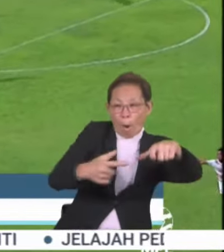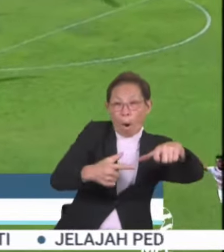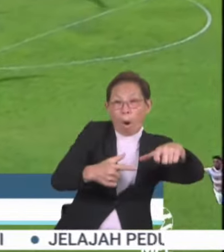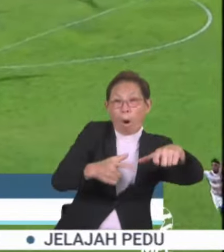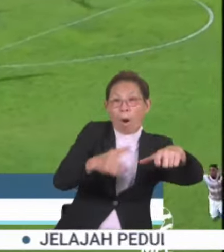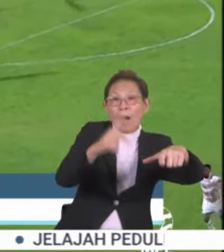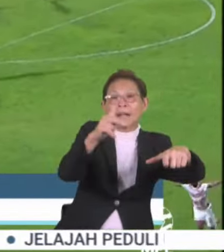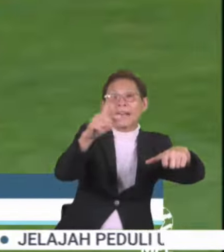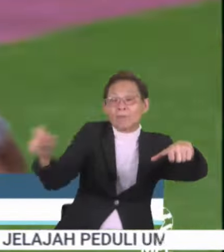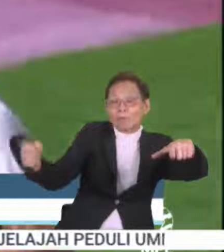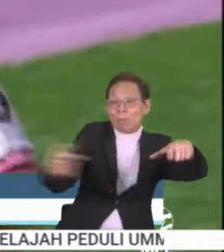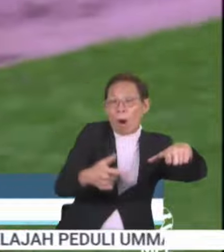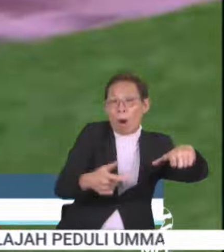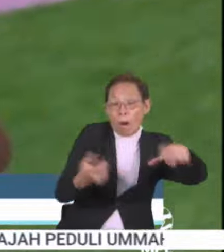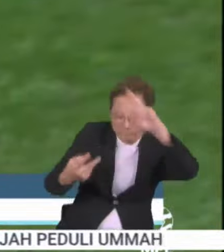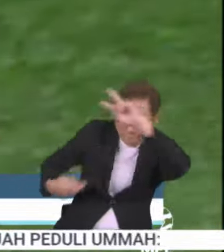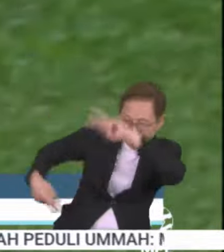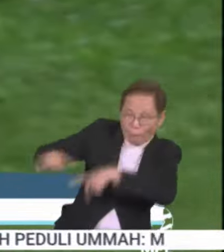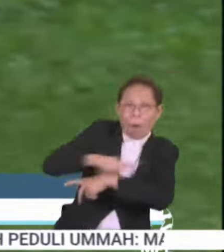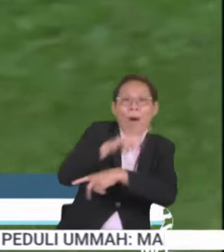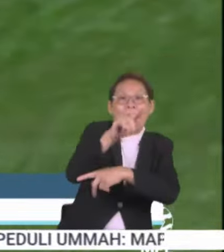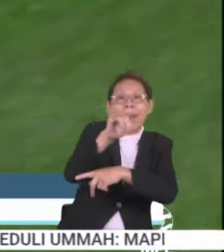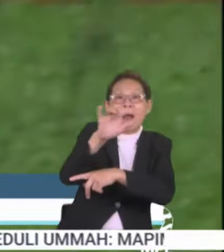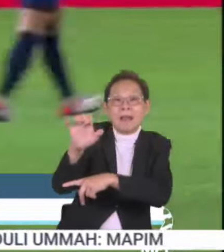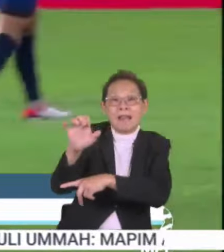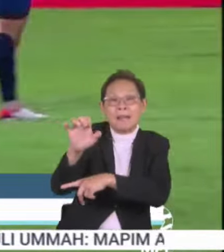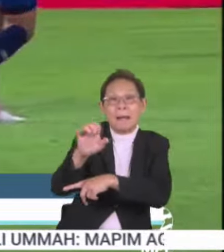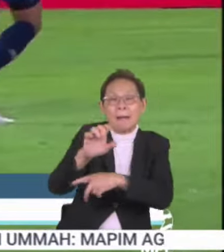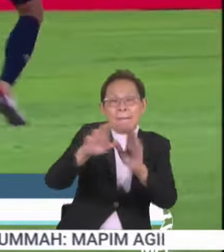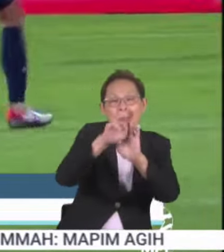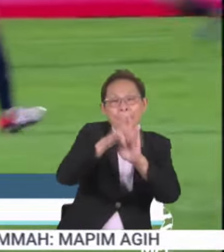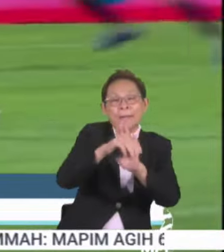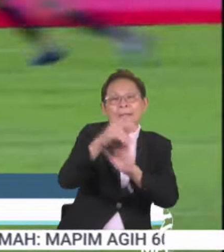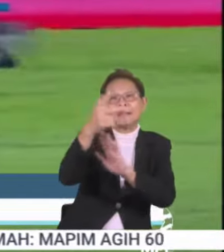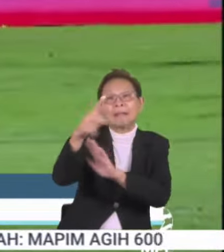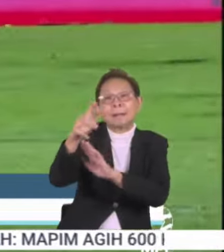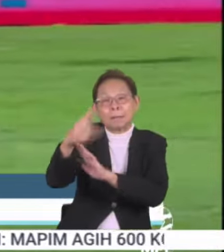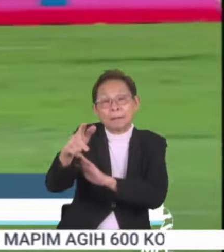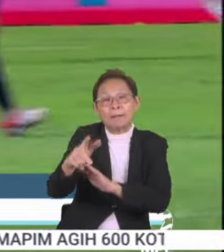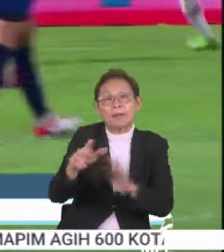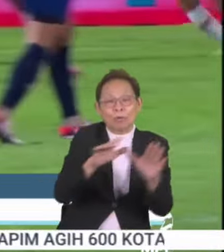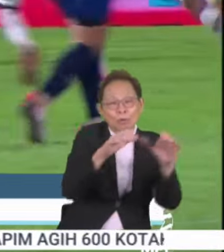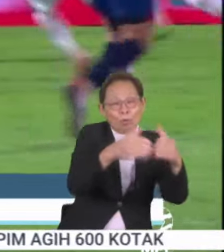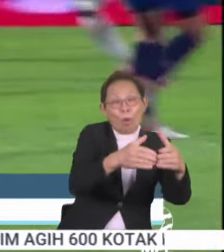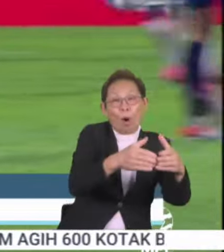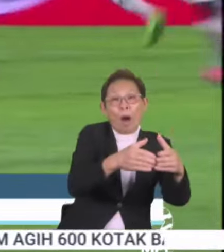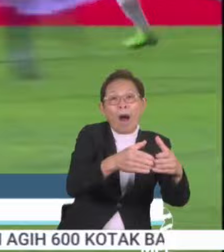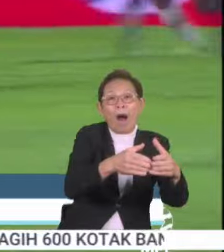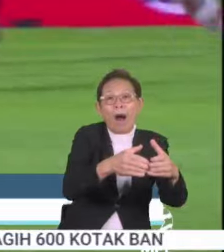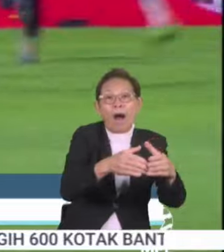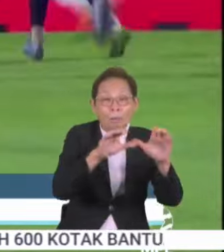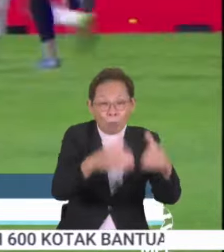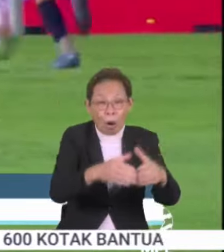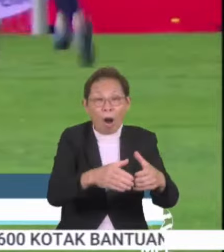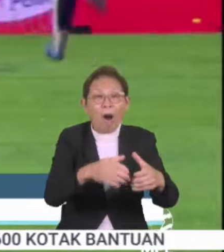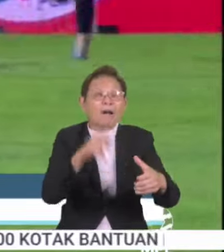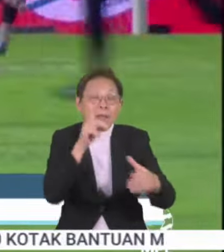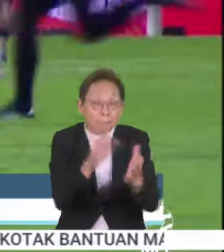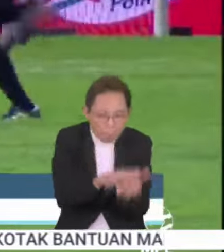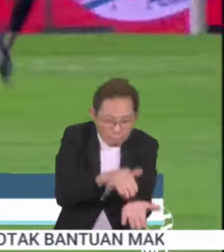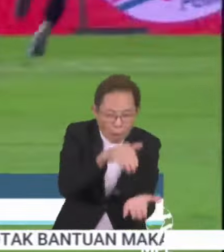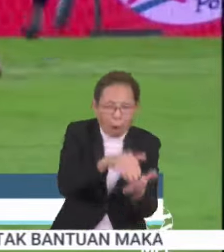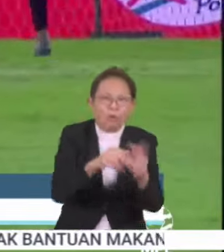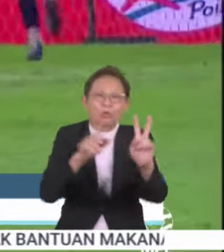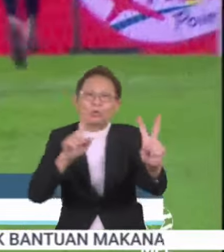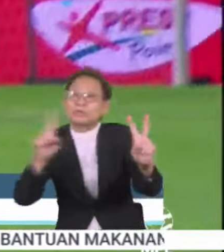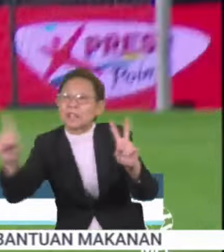pembukaan KL City menerusi rembatan Lee Kee Seng Lambert pada minit ke-13. Skuad hijau kuning kemudian bangkit mendahului